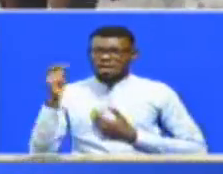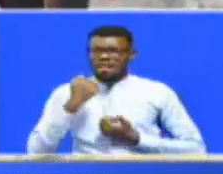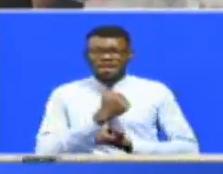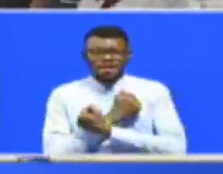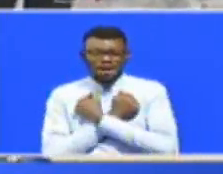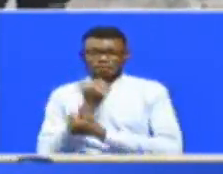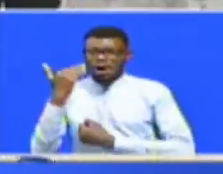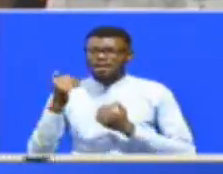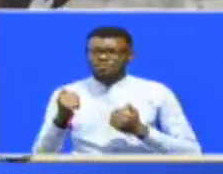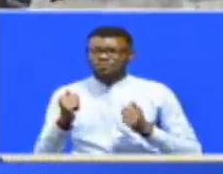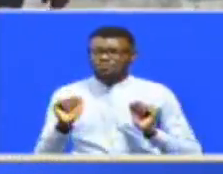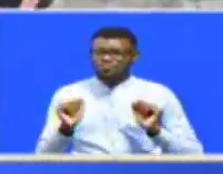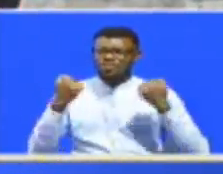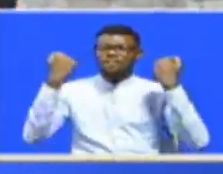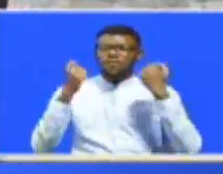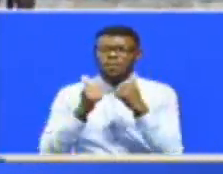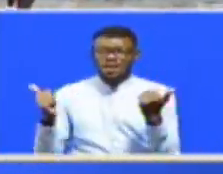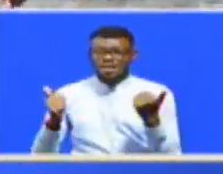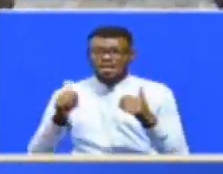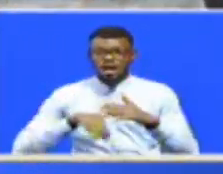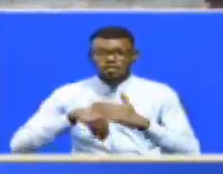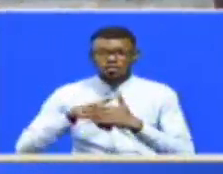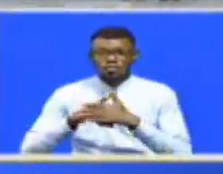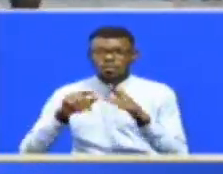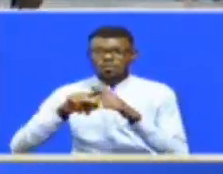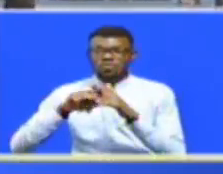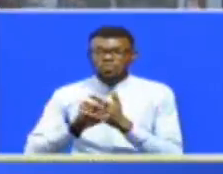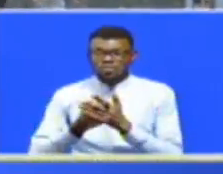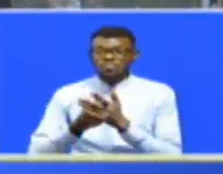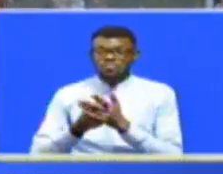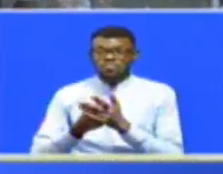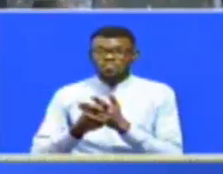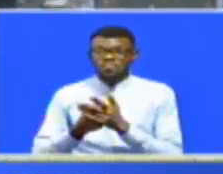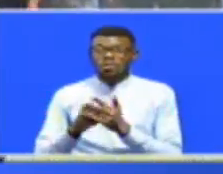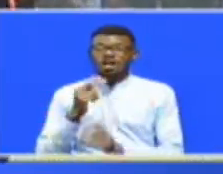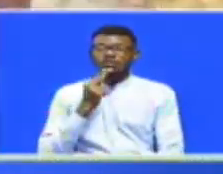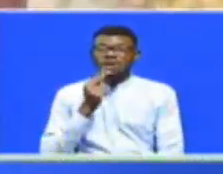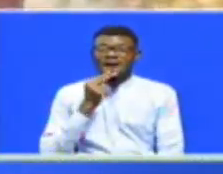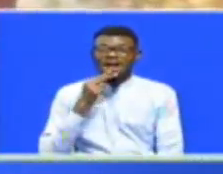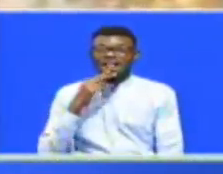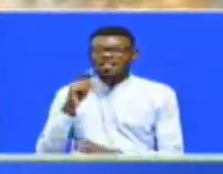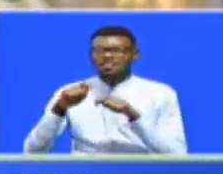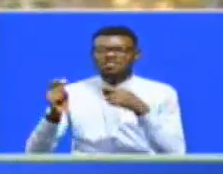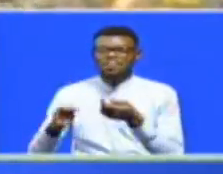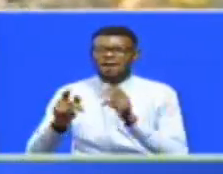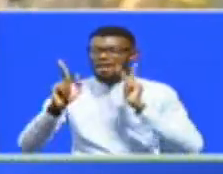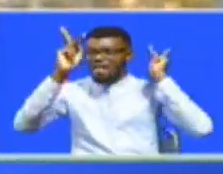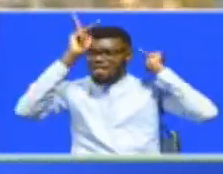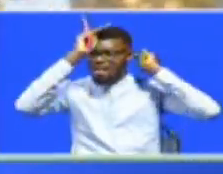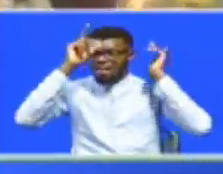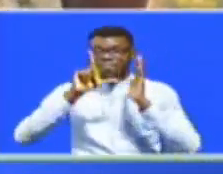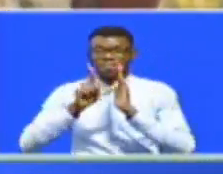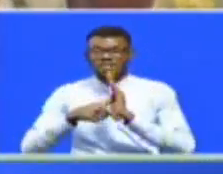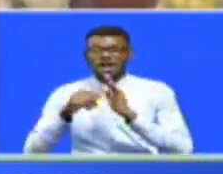yake ulingoni. Mizizi yake ya soka ilianzia kutoka klabu ya West Sugar FC huko Kakamega kabla kujiunga na FC